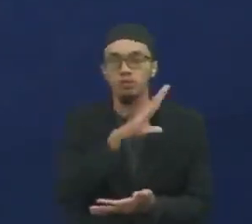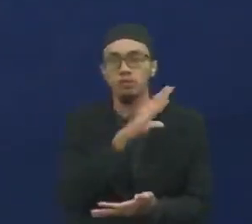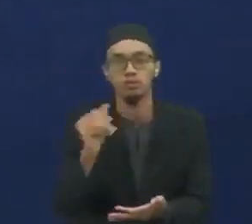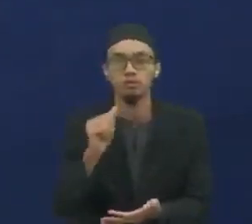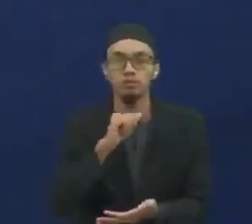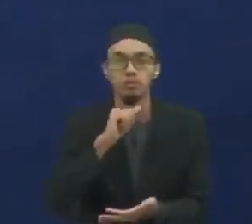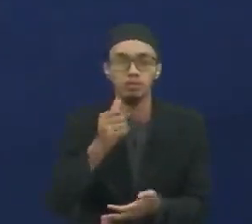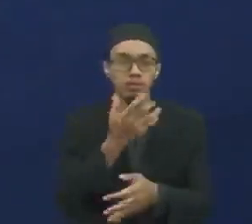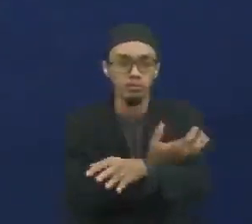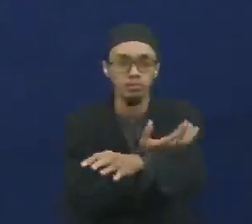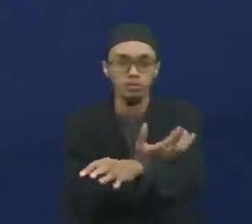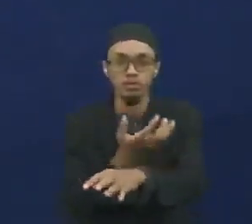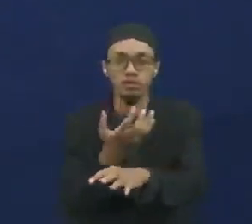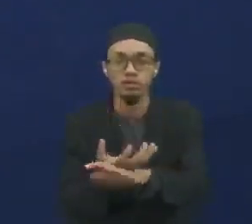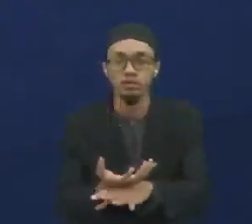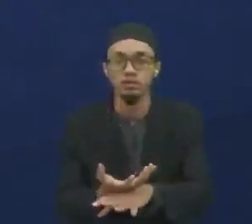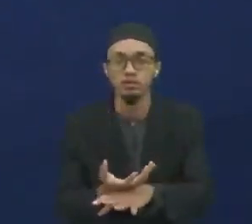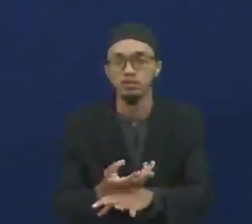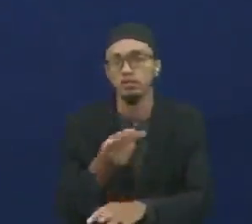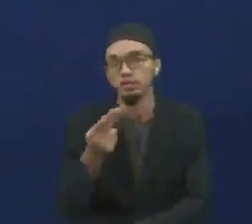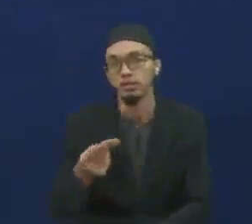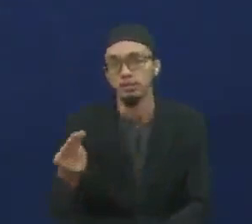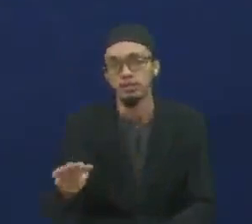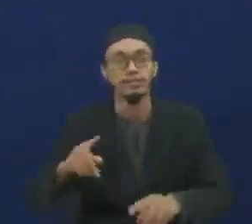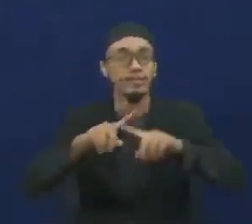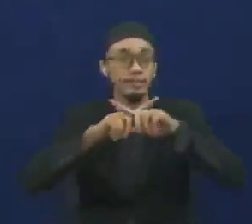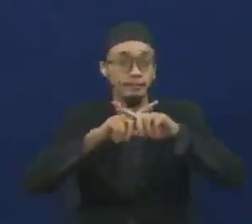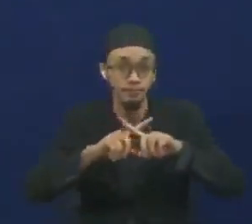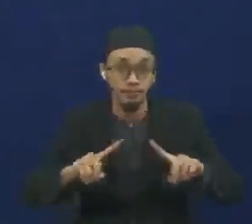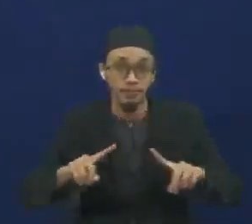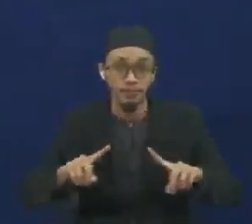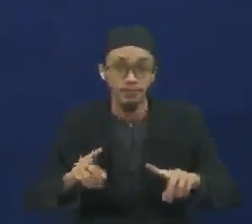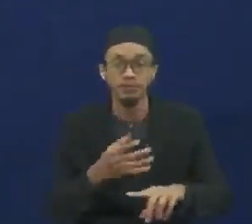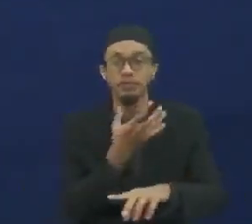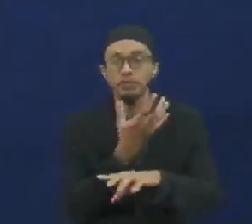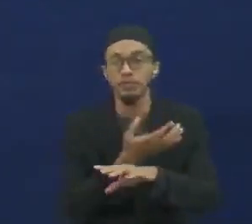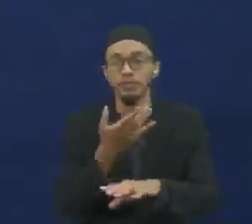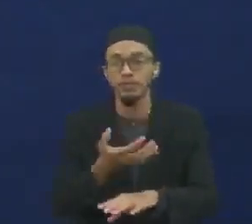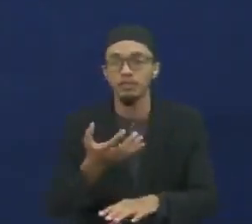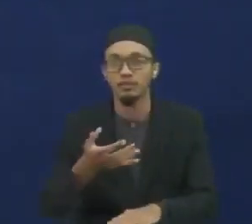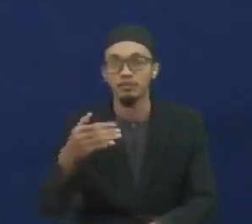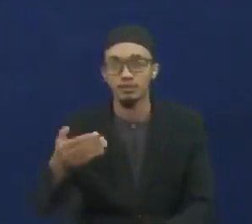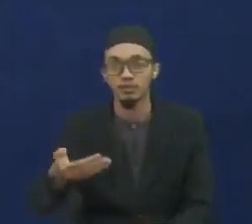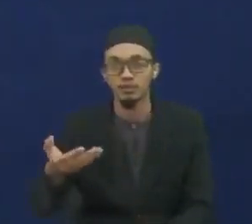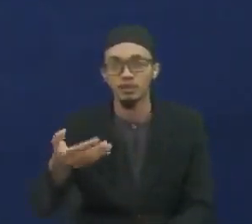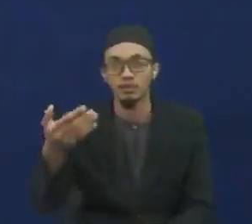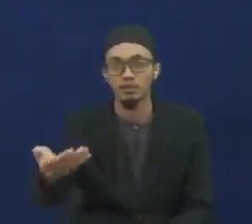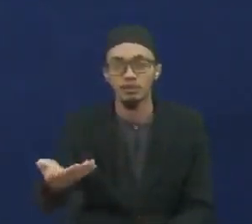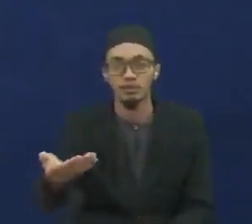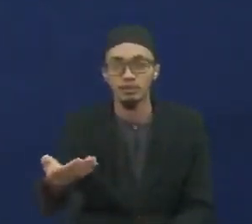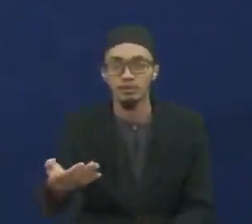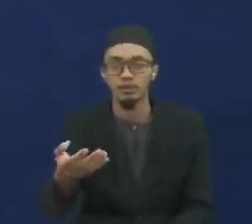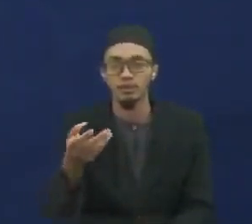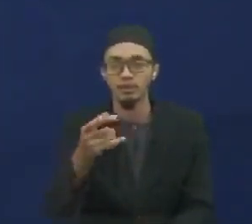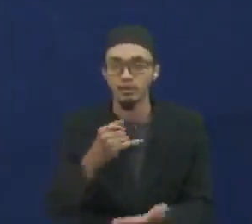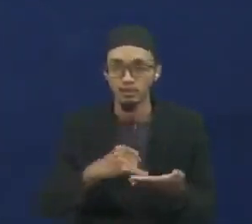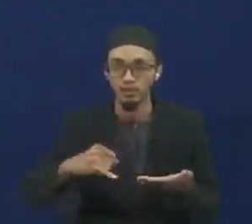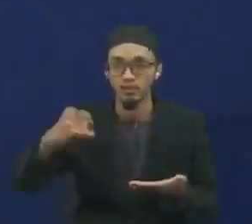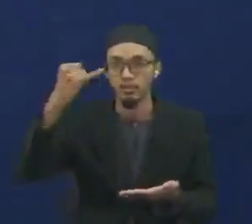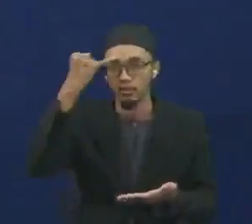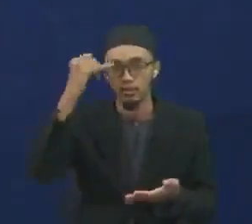ini. Tetapi ilmu, ilmu yang boleh membawa kita takut dengan Allah. Innama yakhshallah min ibadihi